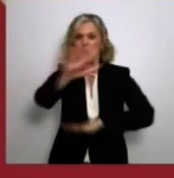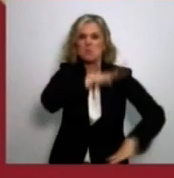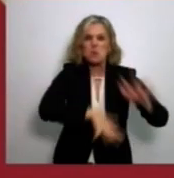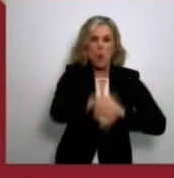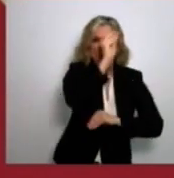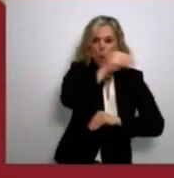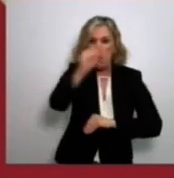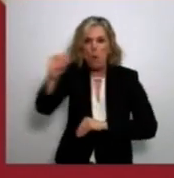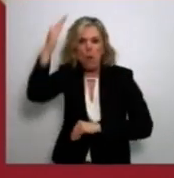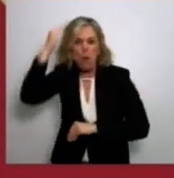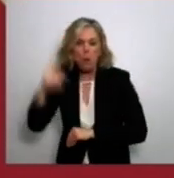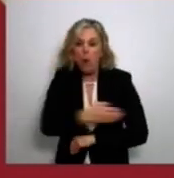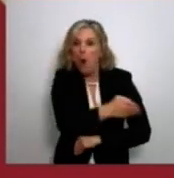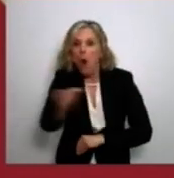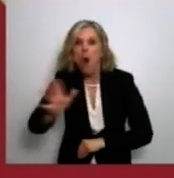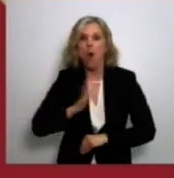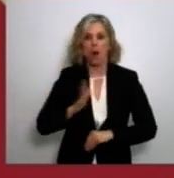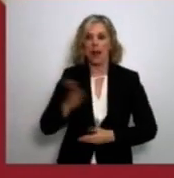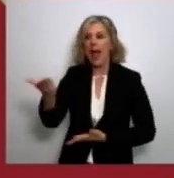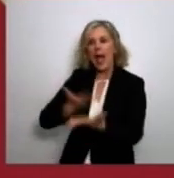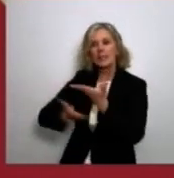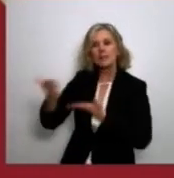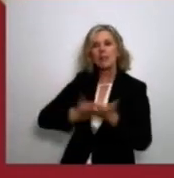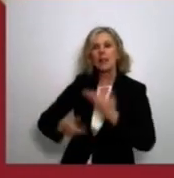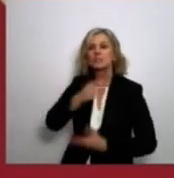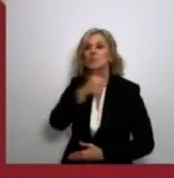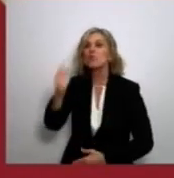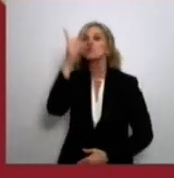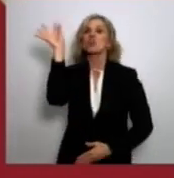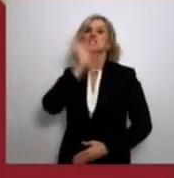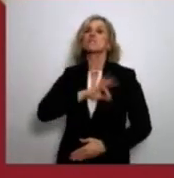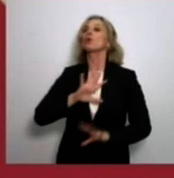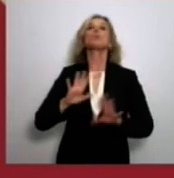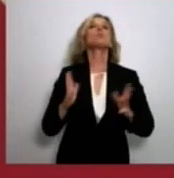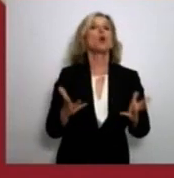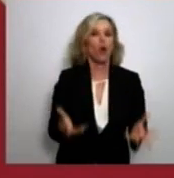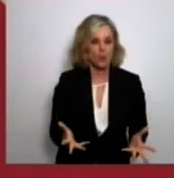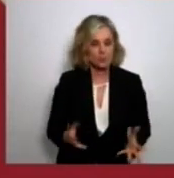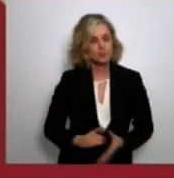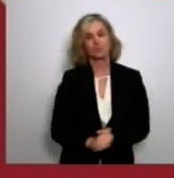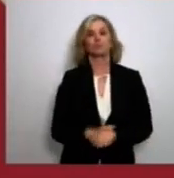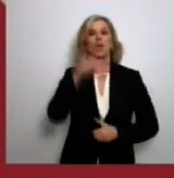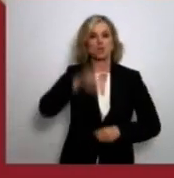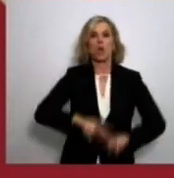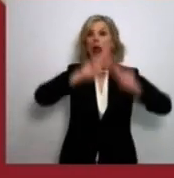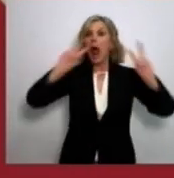λαό, εξυπηρετώντας ξένα συμφέροντα. Και τώρα η μεγάλη